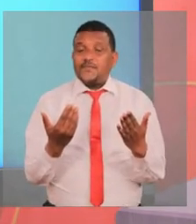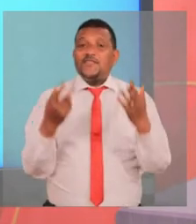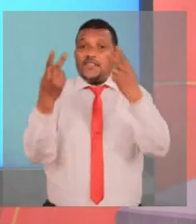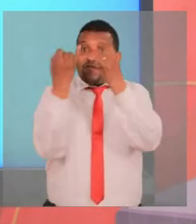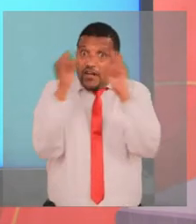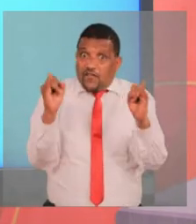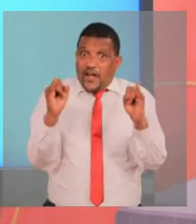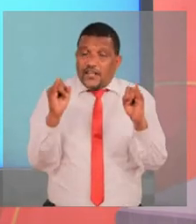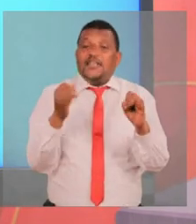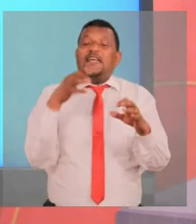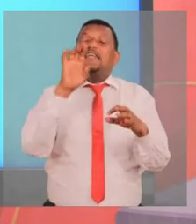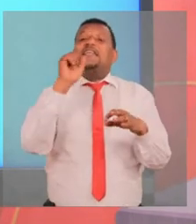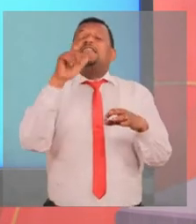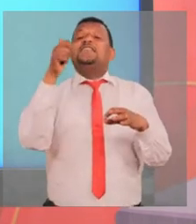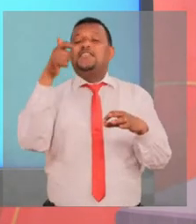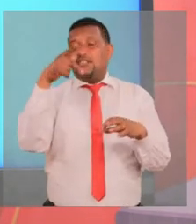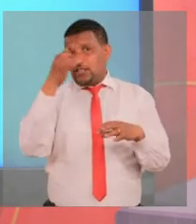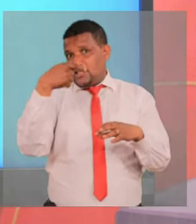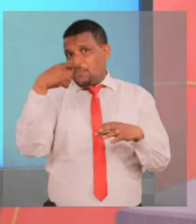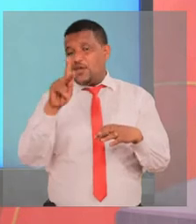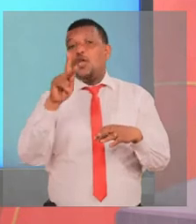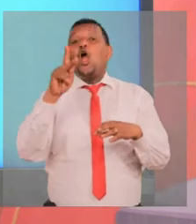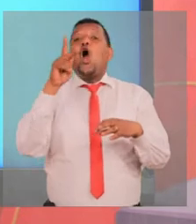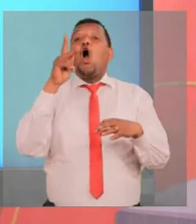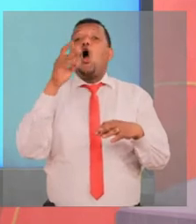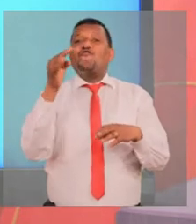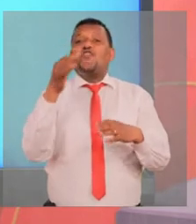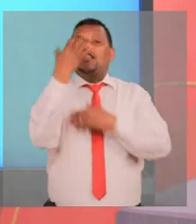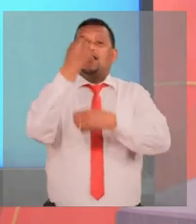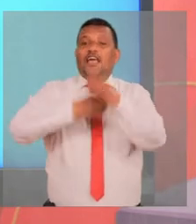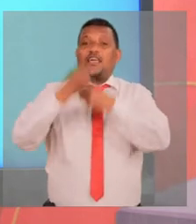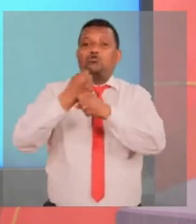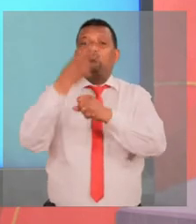को दबाइए जरिए टिप ऑफ द इयर 2008